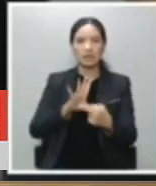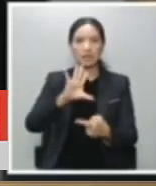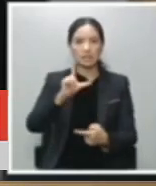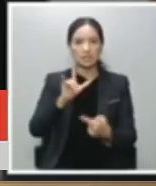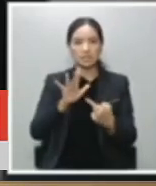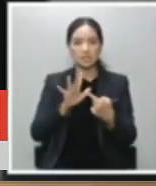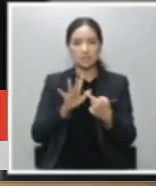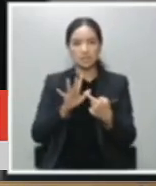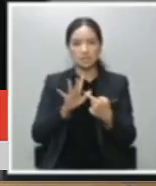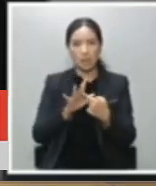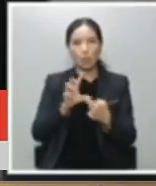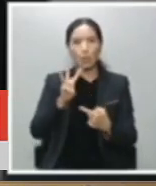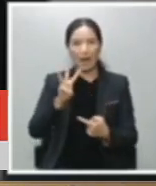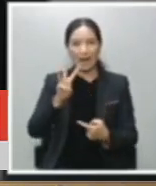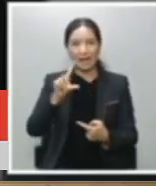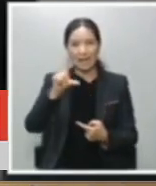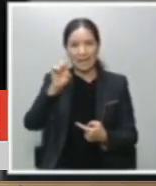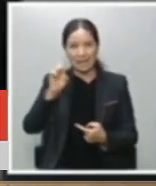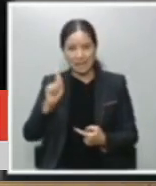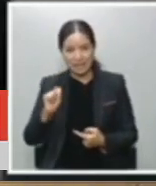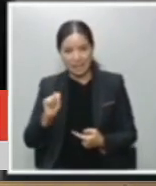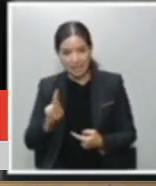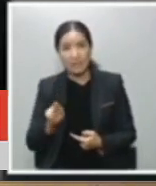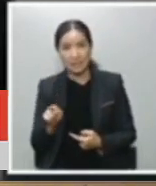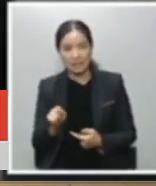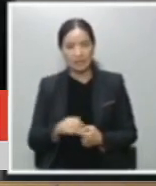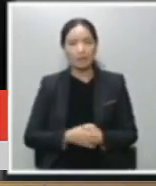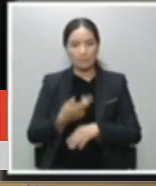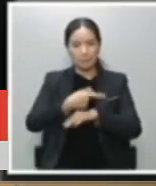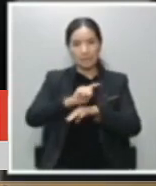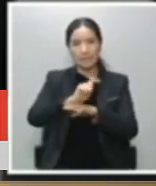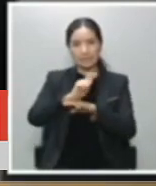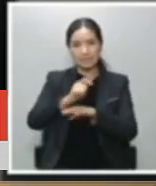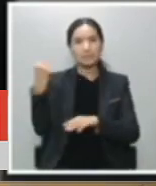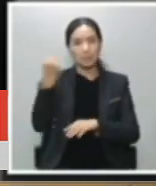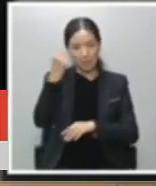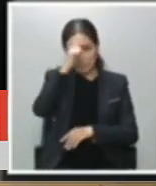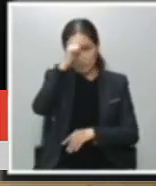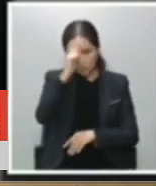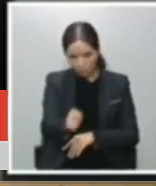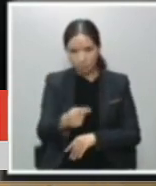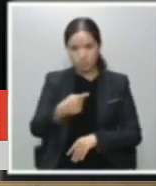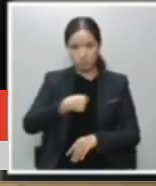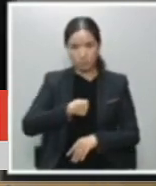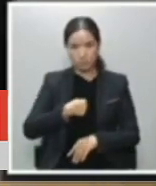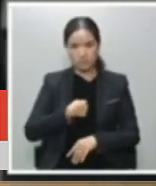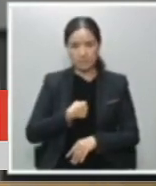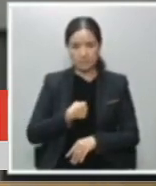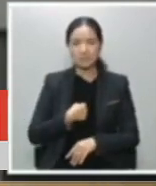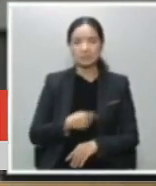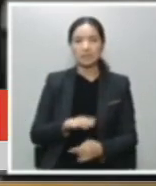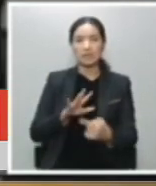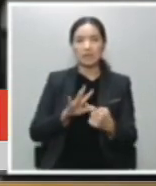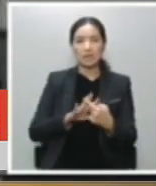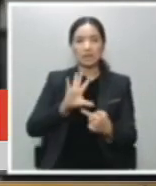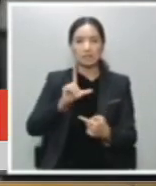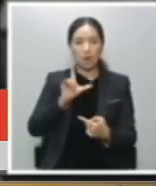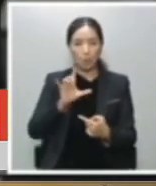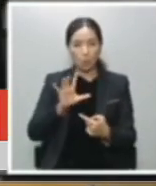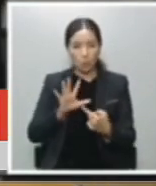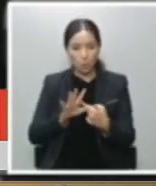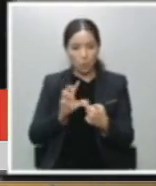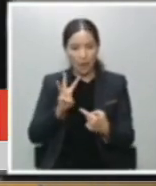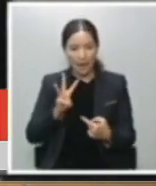กราบเรียนท่านประธานสภาผู้แทนราษฎรที่เคารพกระผมนายชวลิตวิเชียรสุดสมาชิกสภาผู้แทนราษฎร